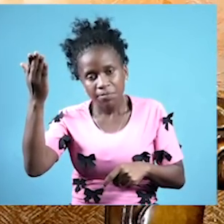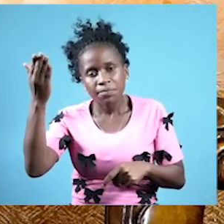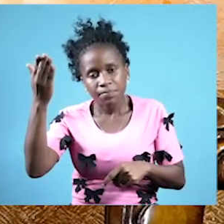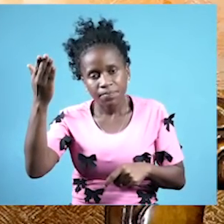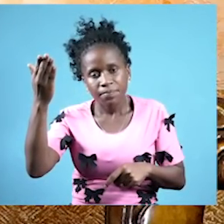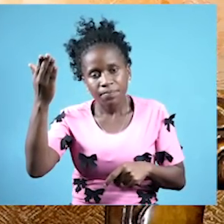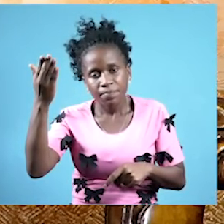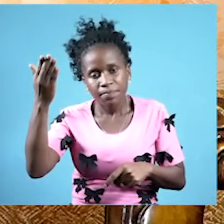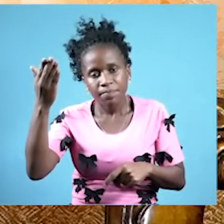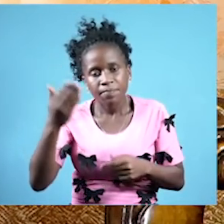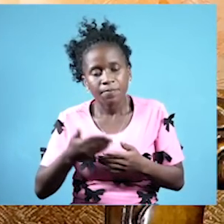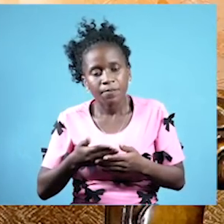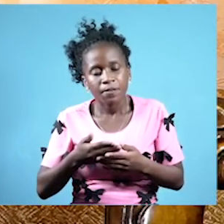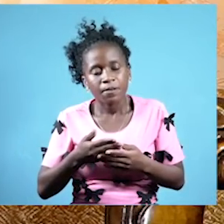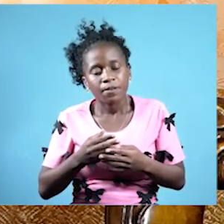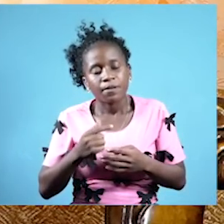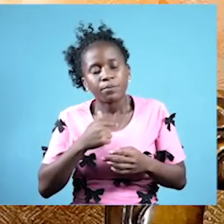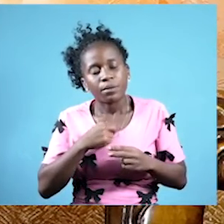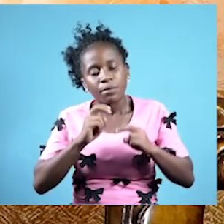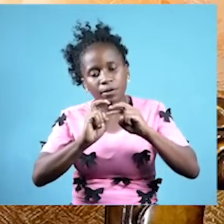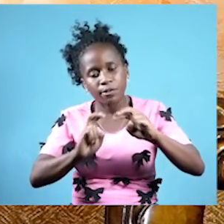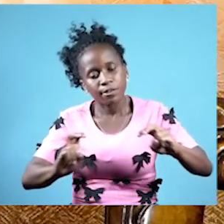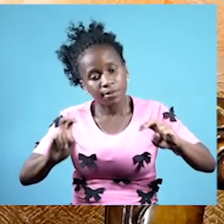wowote vinginevyo